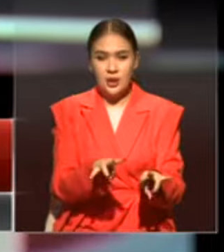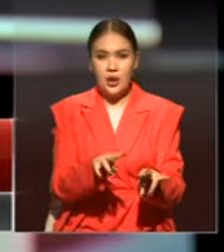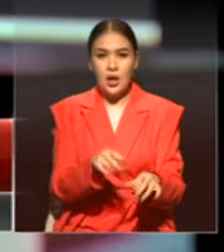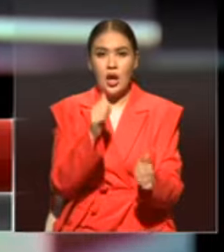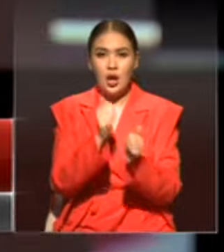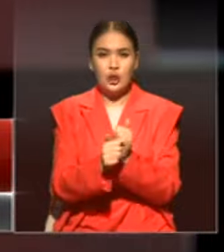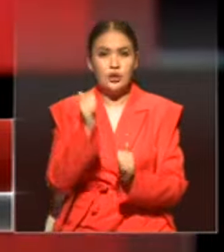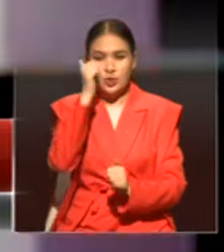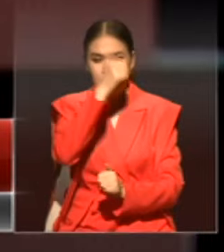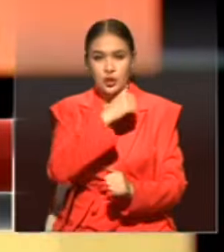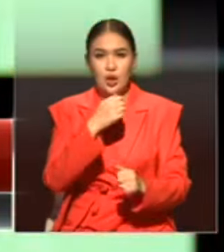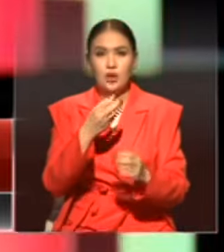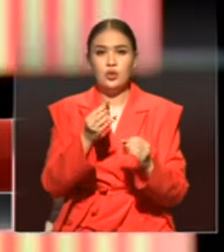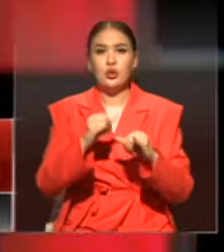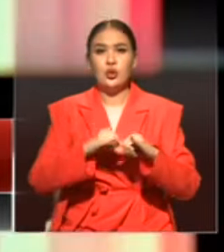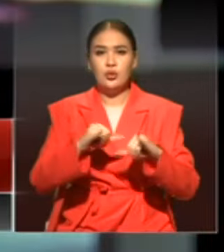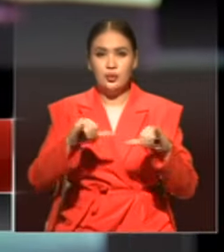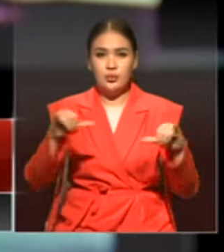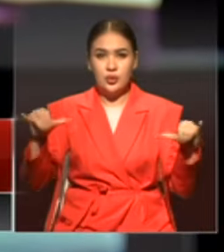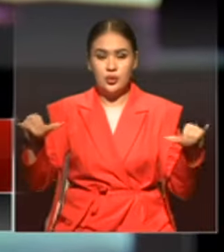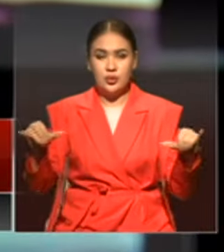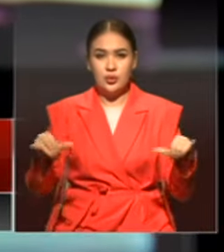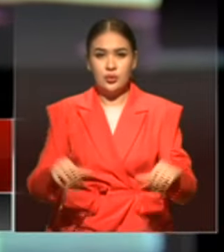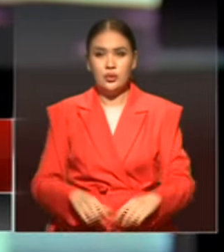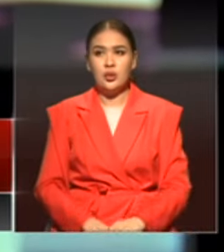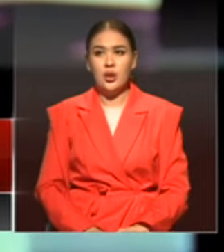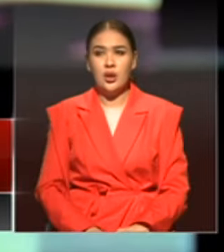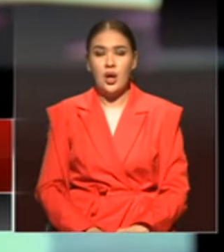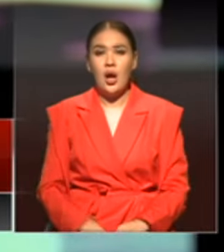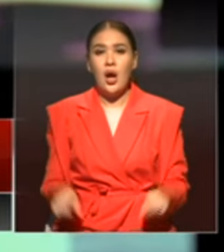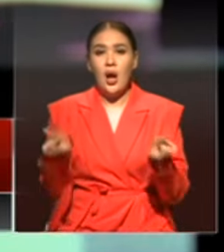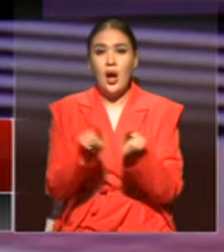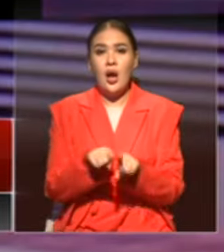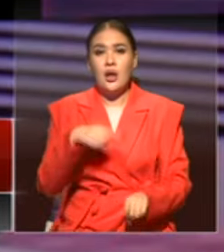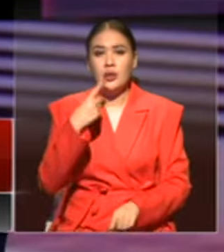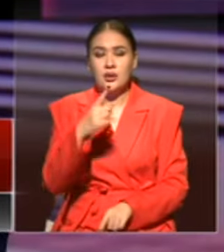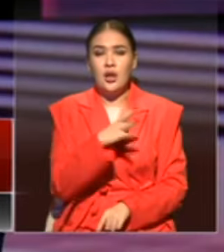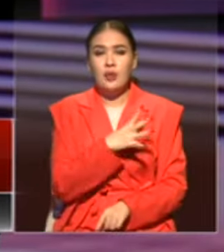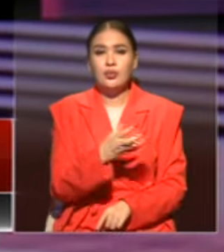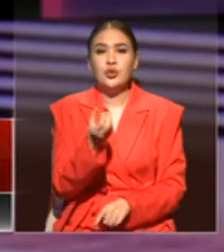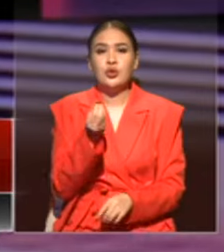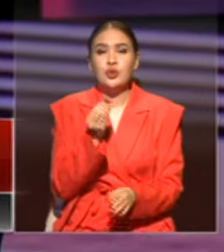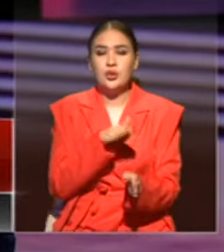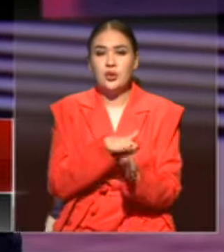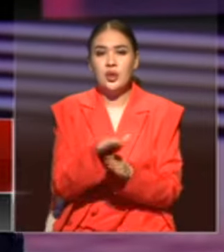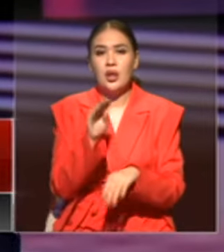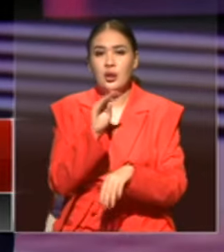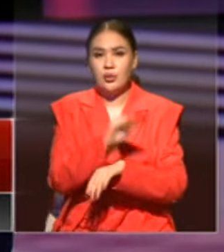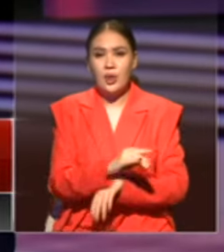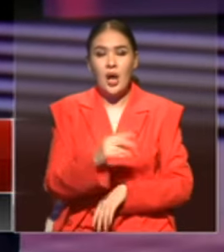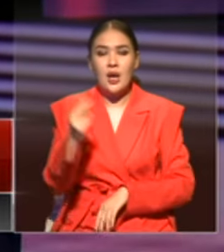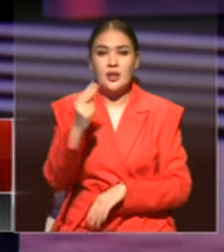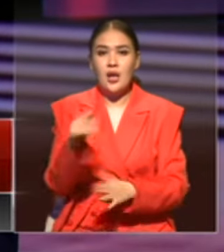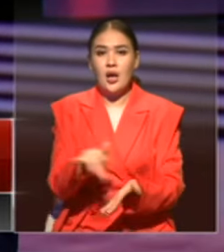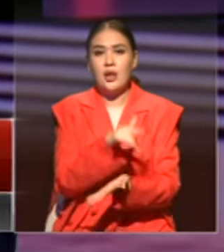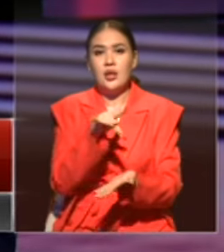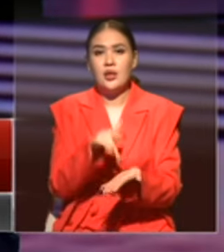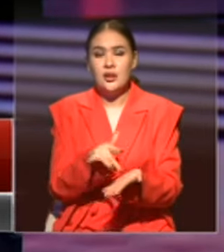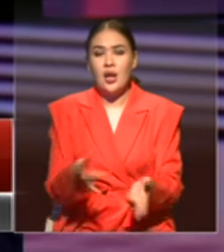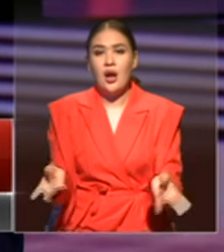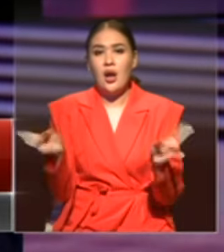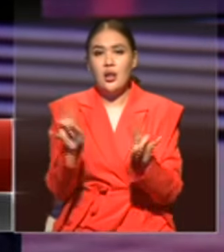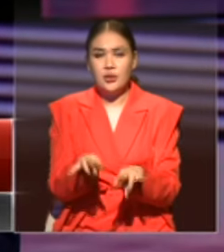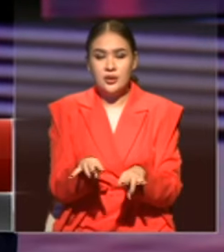өсіп баратыр. Біз оларды ешқандай бір кәдеге жаратып жатқан жоқпыз. Жаңа айтып жатқан, енді кішкене ғана толықтырып өтейін. Мысалы осы Астана қаласында жаңағы қатты